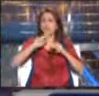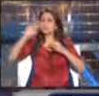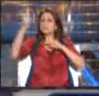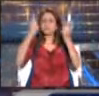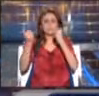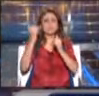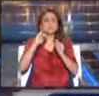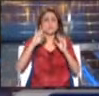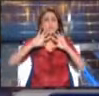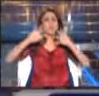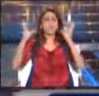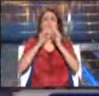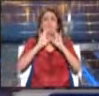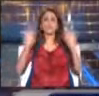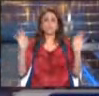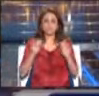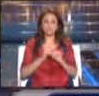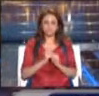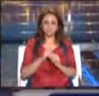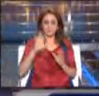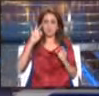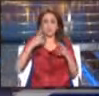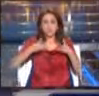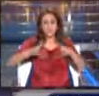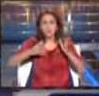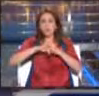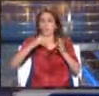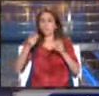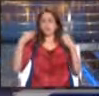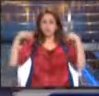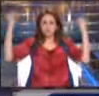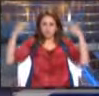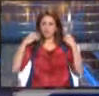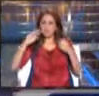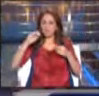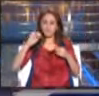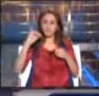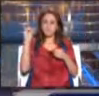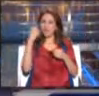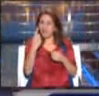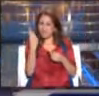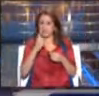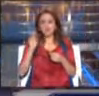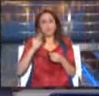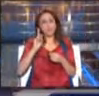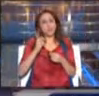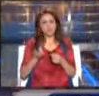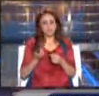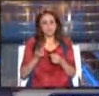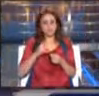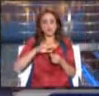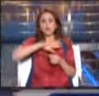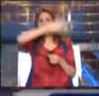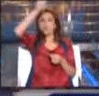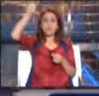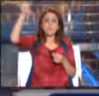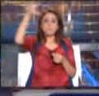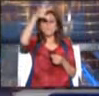الرياضه مش حاجه هامشيه، مش حاجه سطحيه، ده الرياضه الامم المتحضره اولا